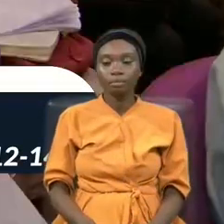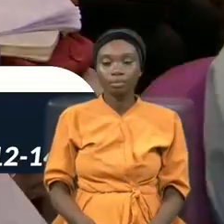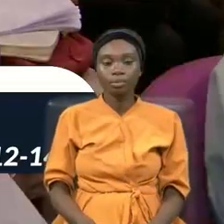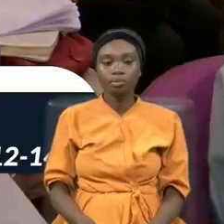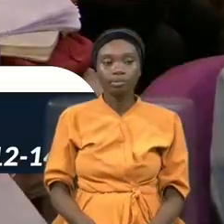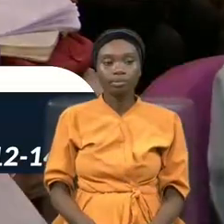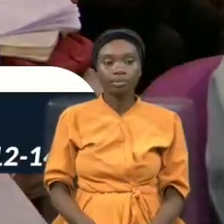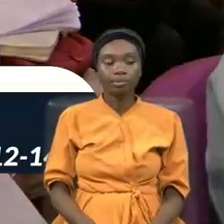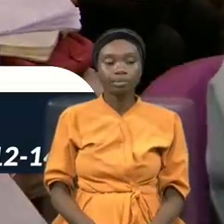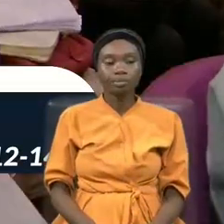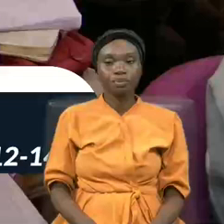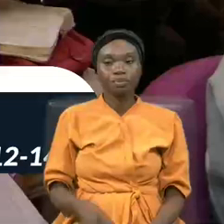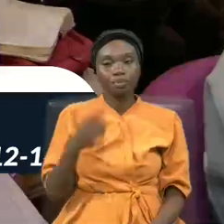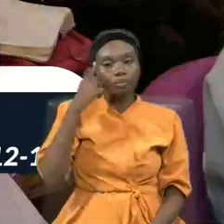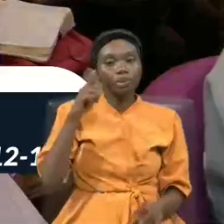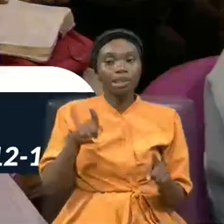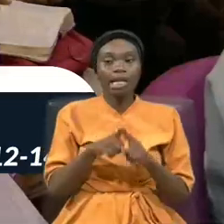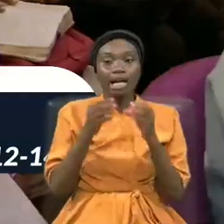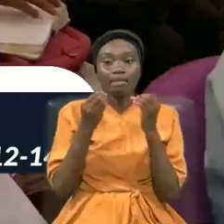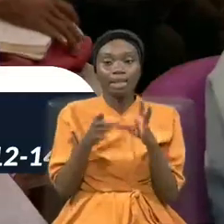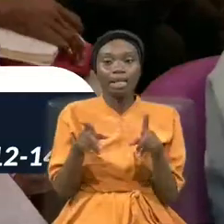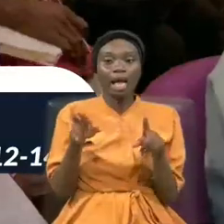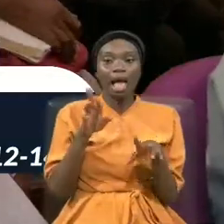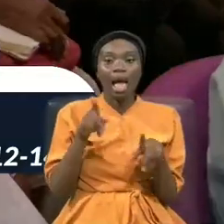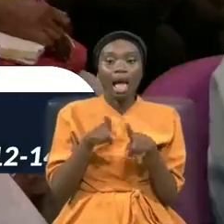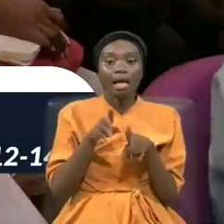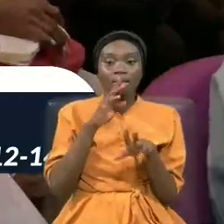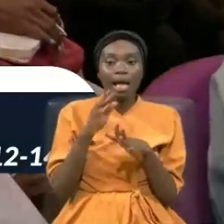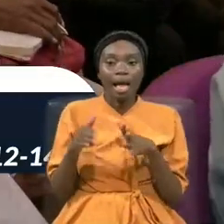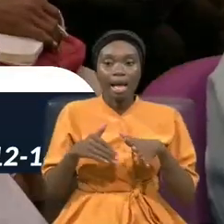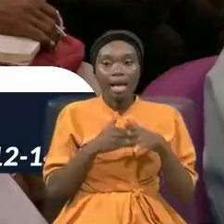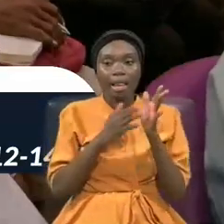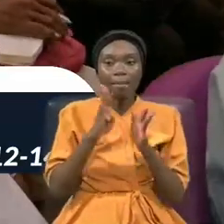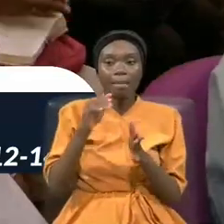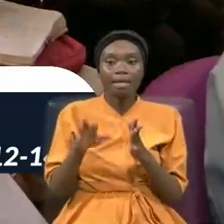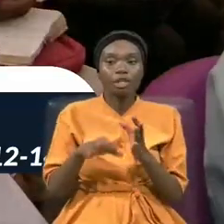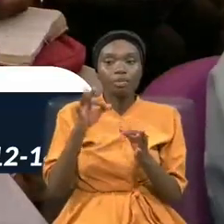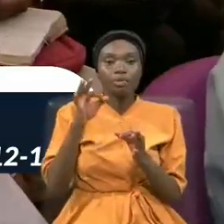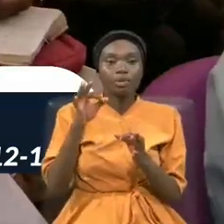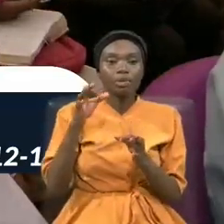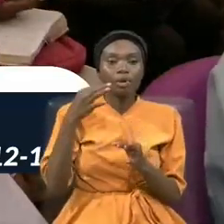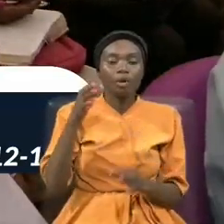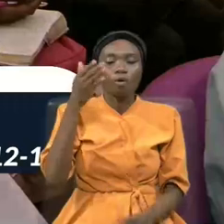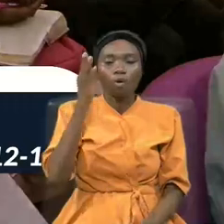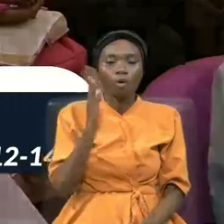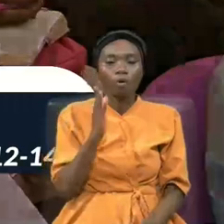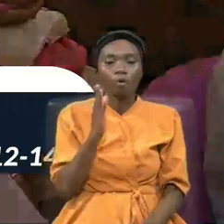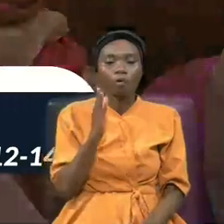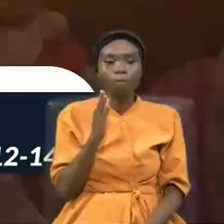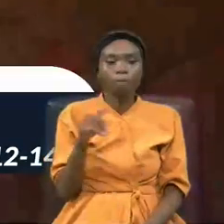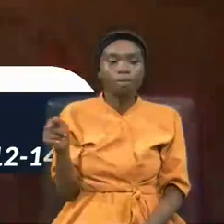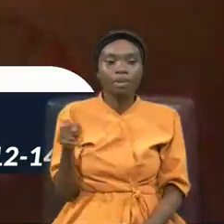verset 14. Car tous ceux qui sont conduits par l'Esprit de Dieu